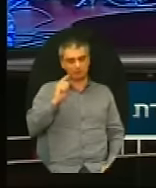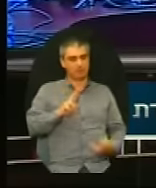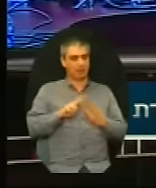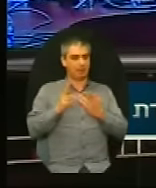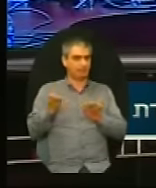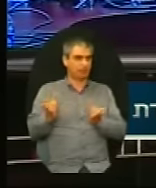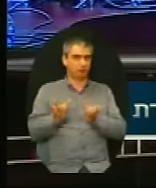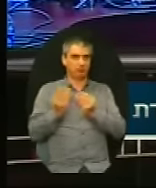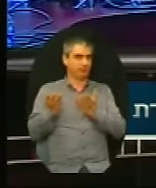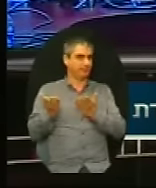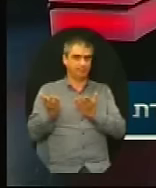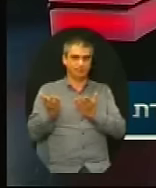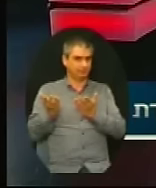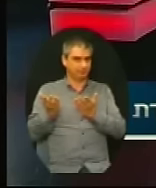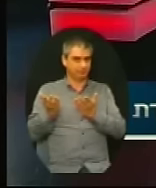להיפגש עם